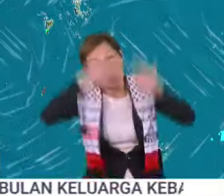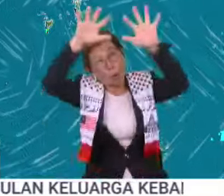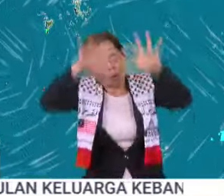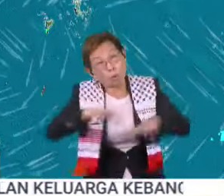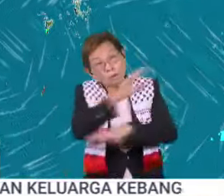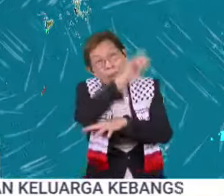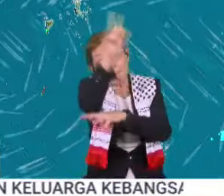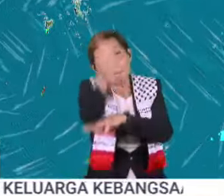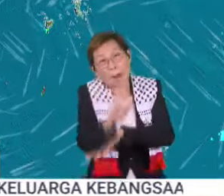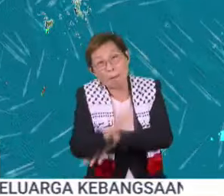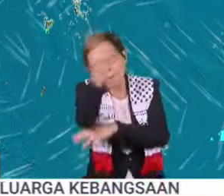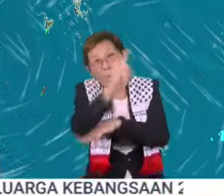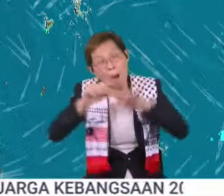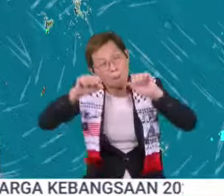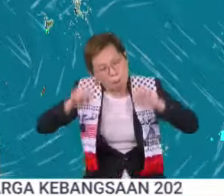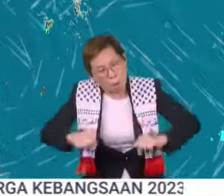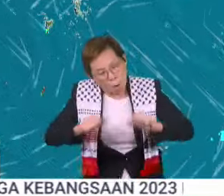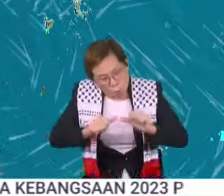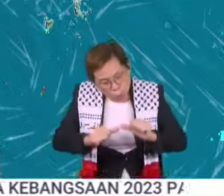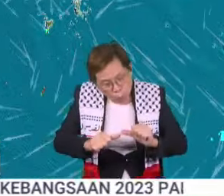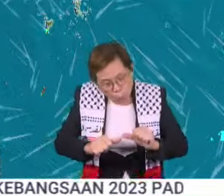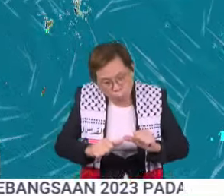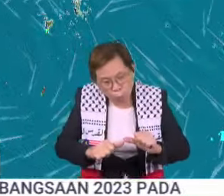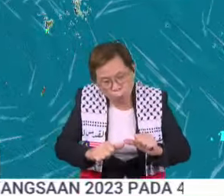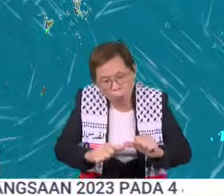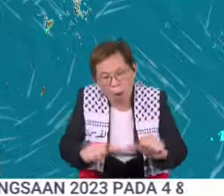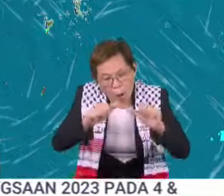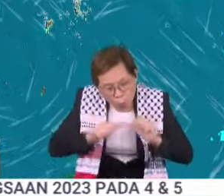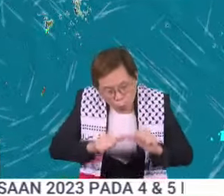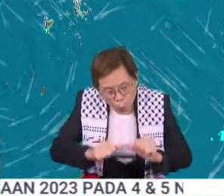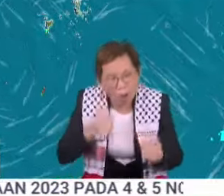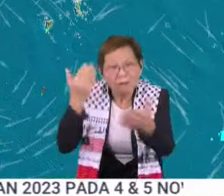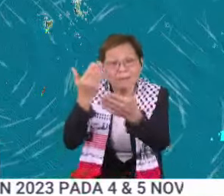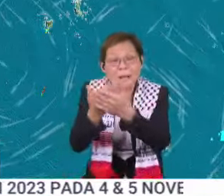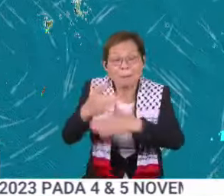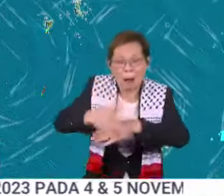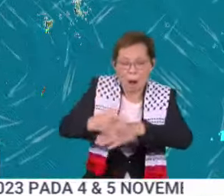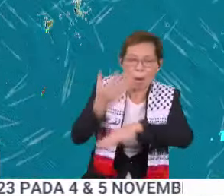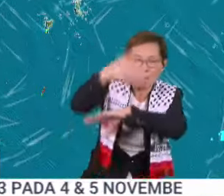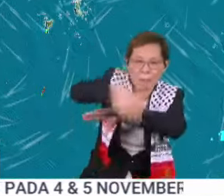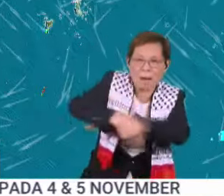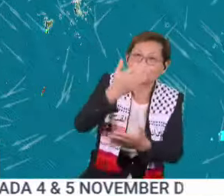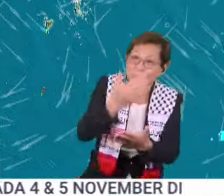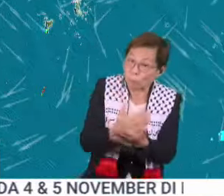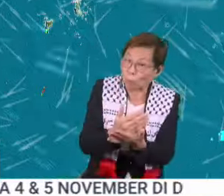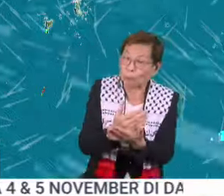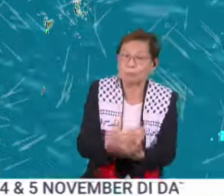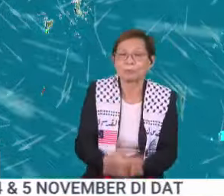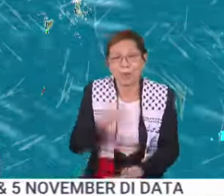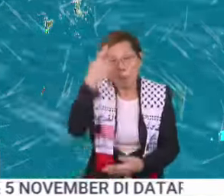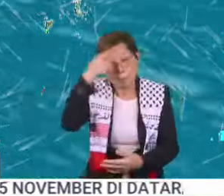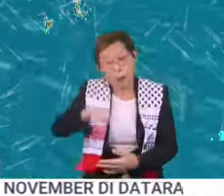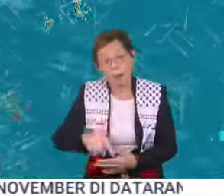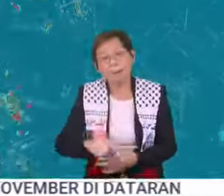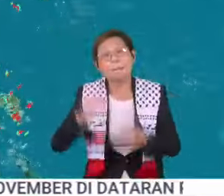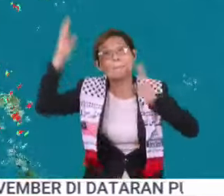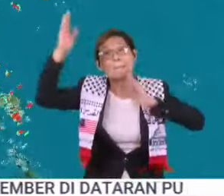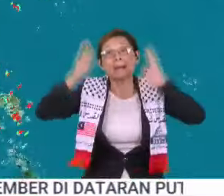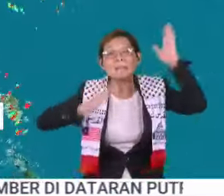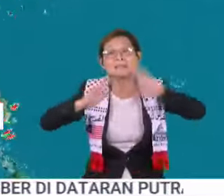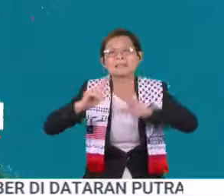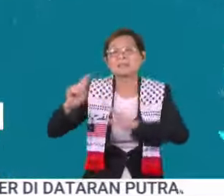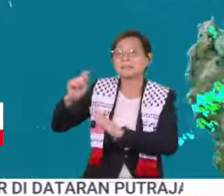berserta ribut petir ini mampu untuk berterusan sekurang-kurangnya sehingga ke awal malam nanti. Bagi keadaan di Malaysia